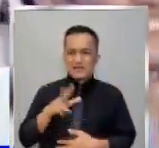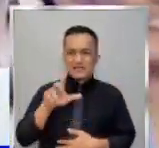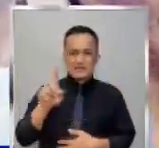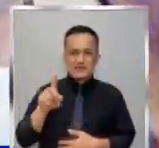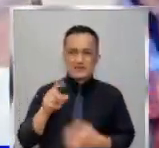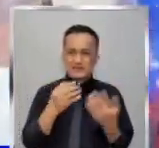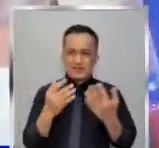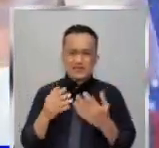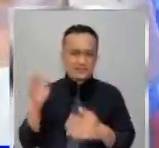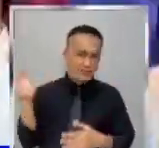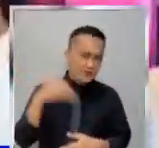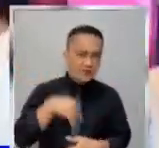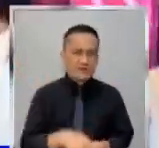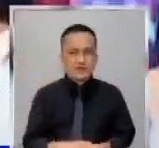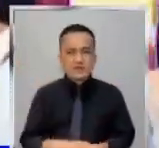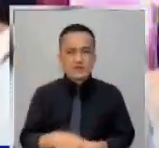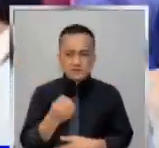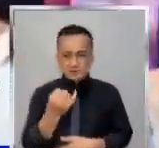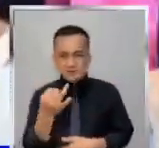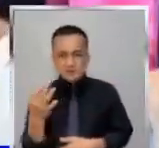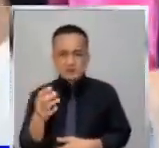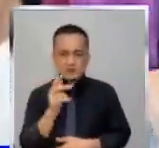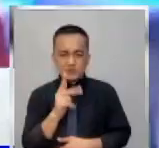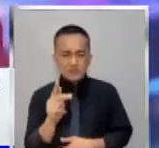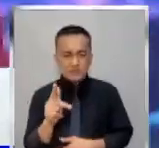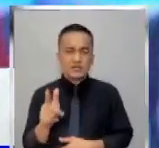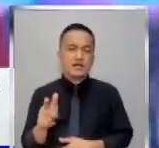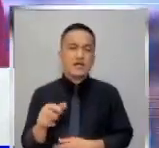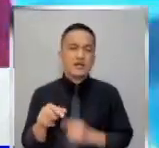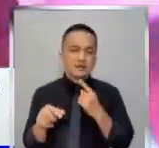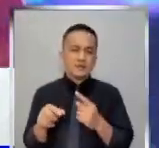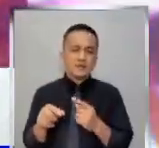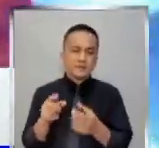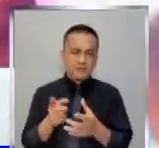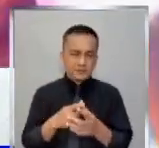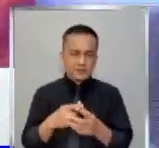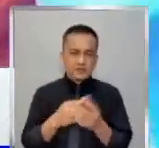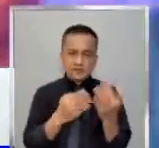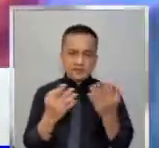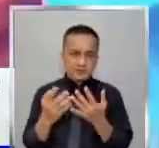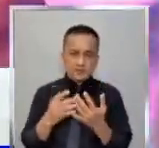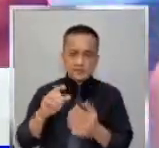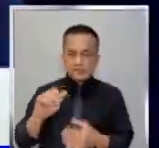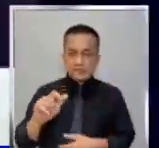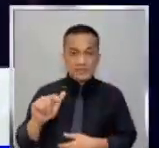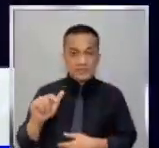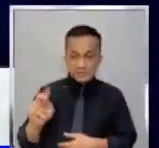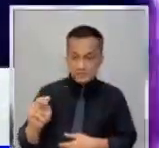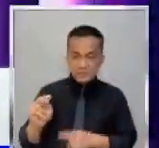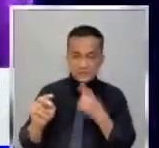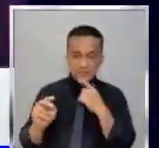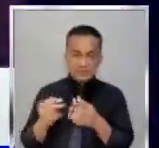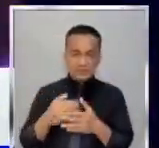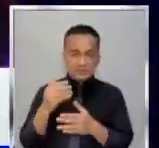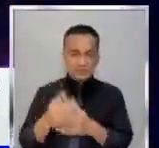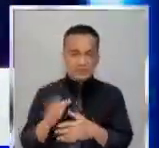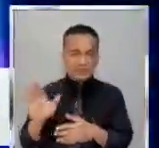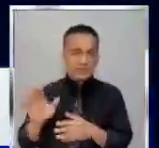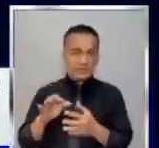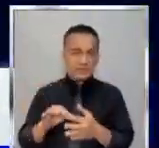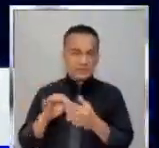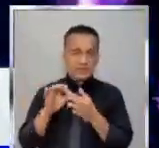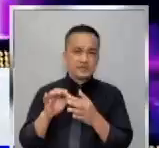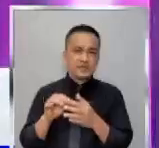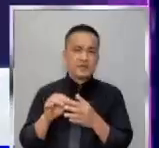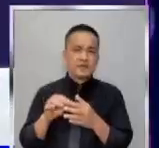Yay! Sa Kapuso Countdown to 2023 Gaya de Jon ang buwanamanong birthday blast ni Alden na sinundan pa na kanyang special birthday performance sa